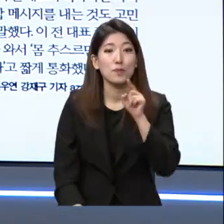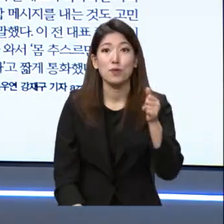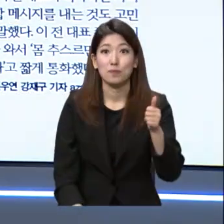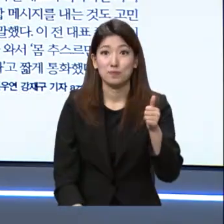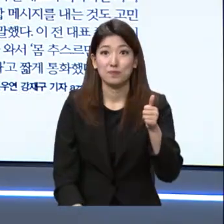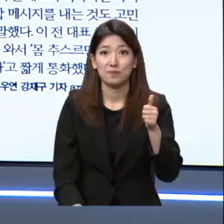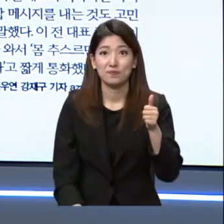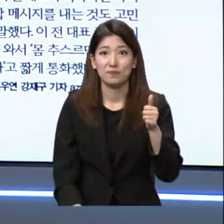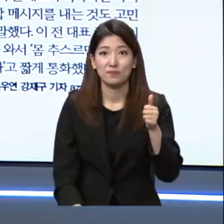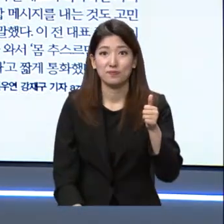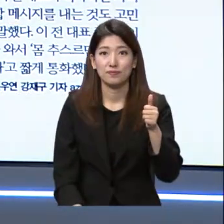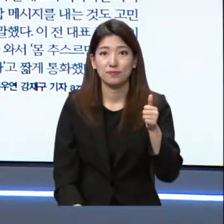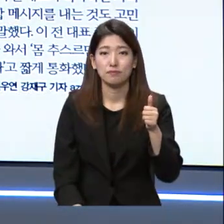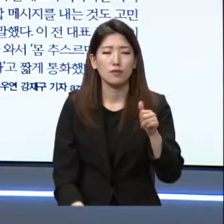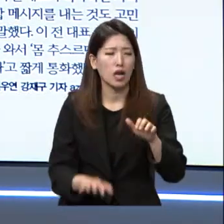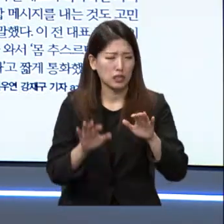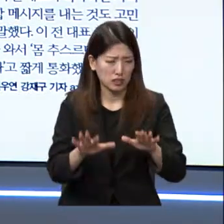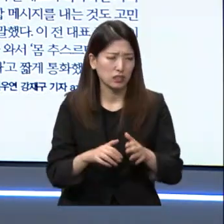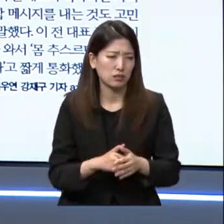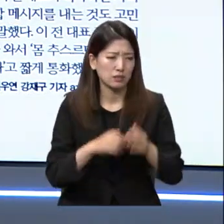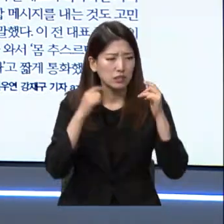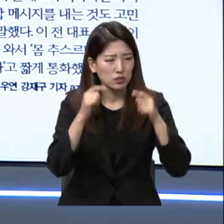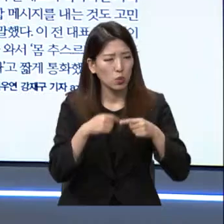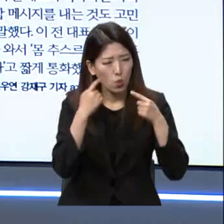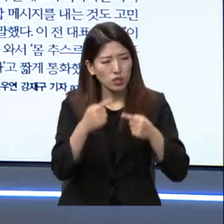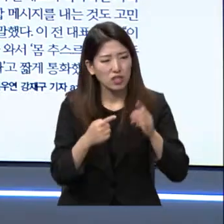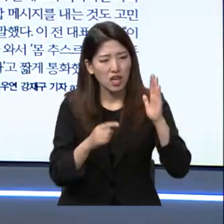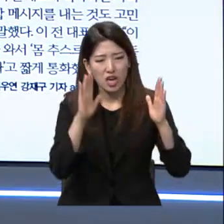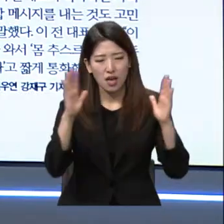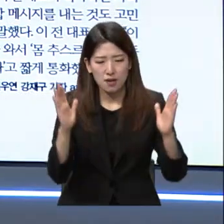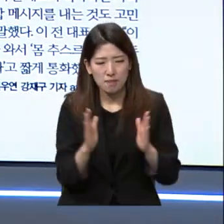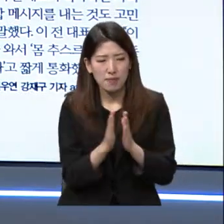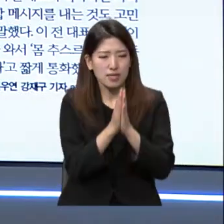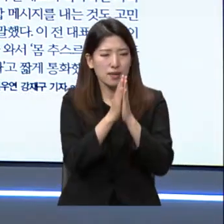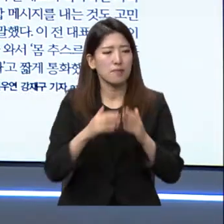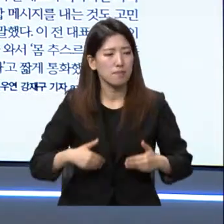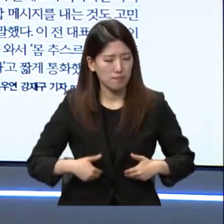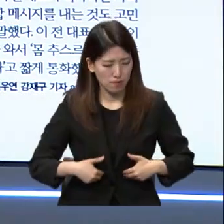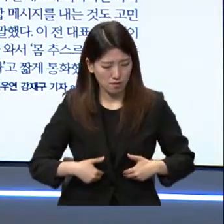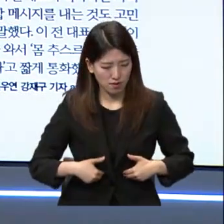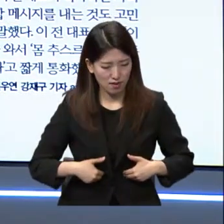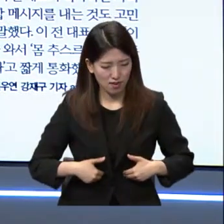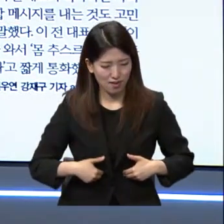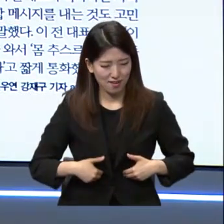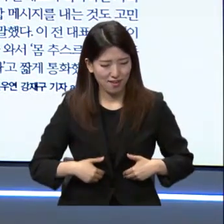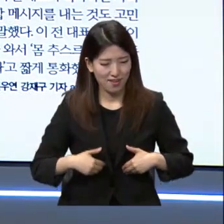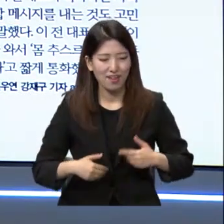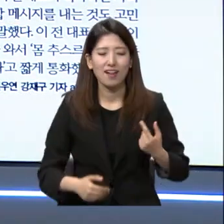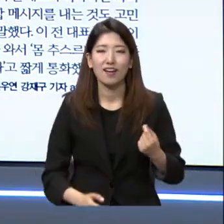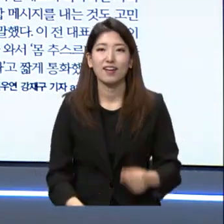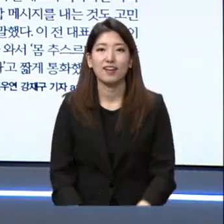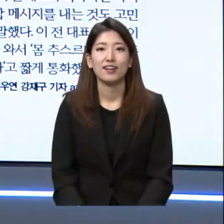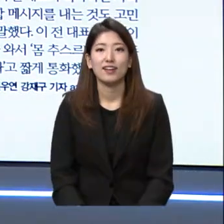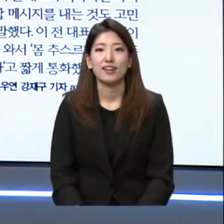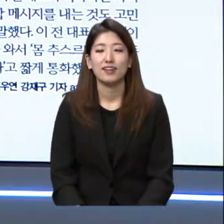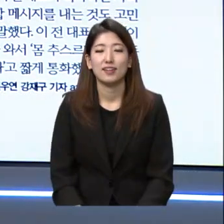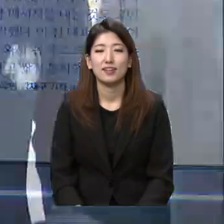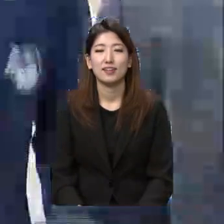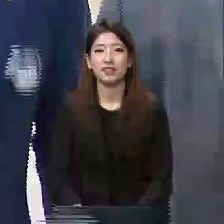이재명 백지장도 맞들어야 할 시국이다라고 얘기를 했습니다 직접 들어보고